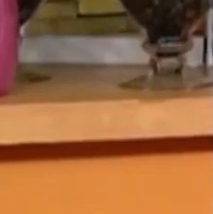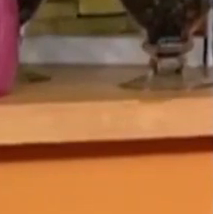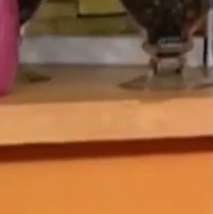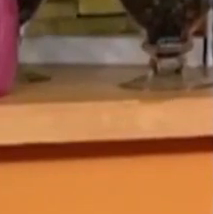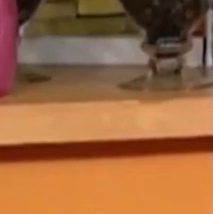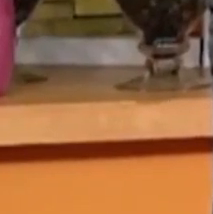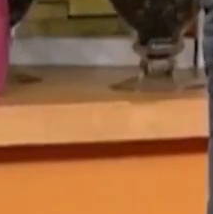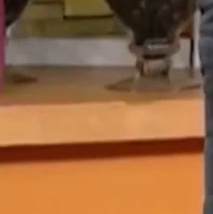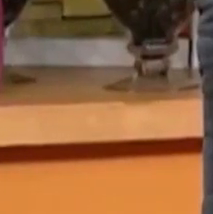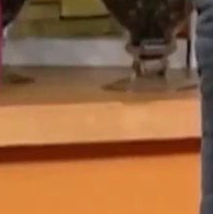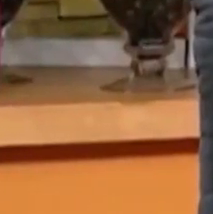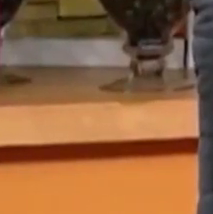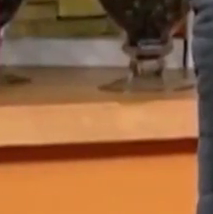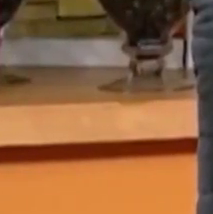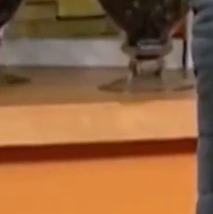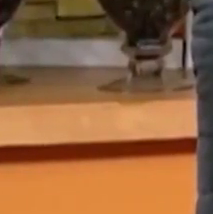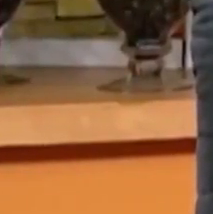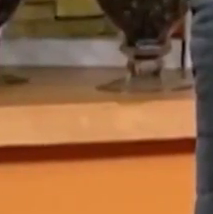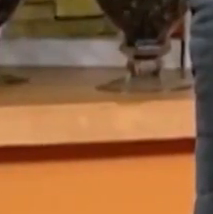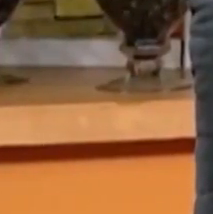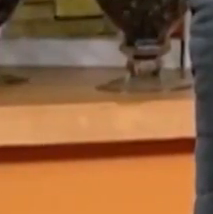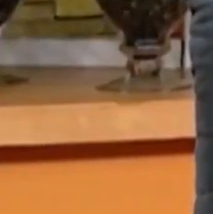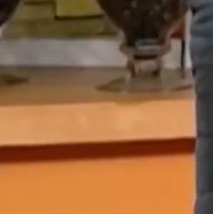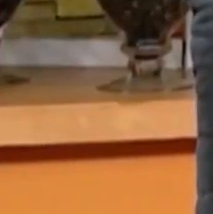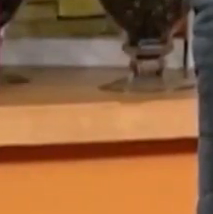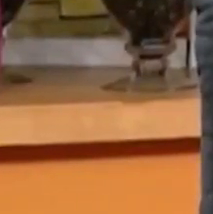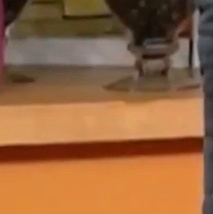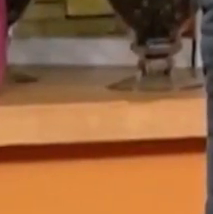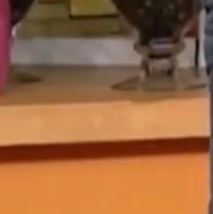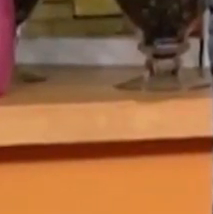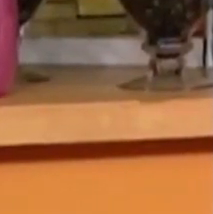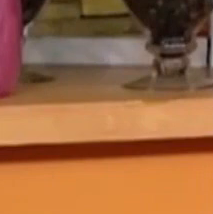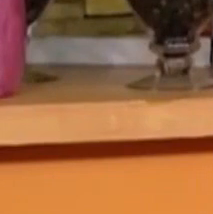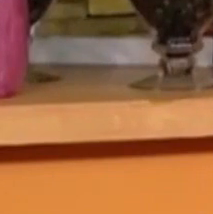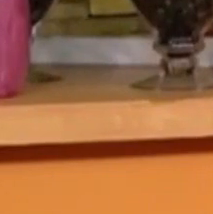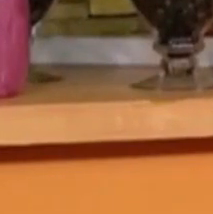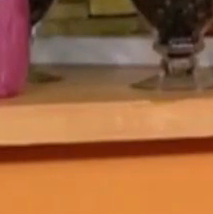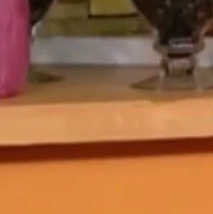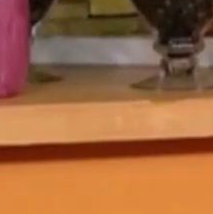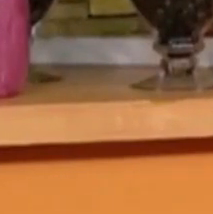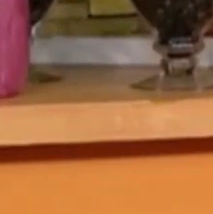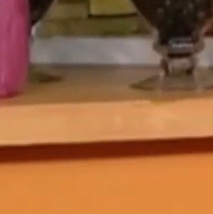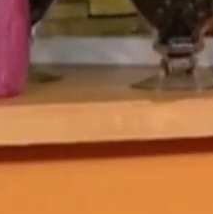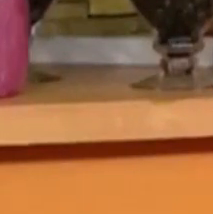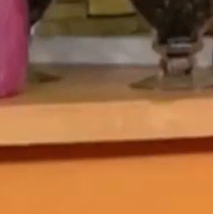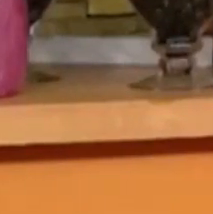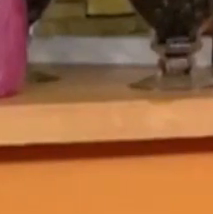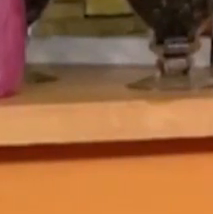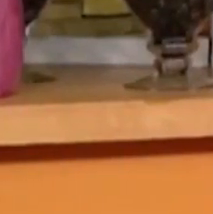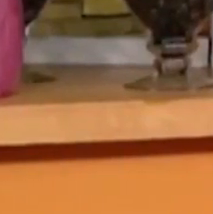I-click lang ang subscribe button. At sa mga kapuso abroad, maaari kaming masubaybayan